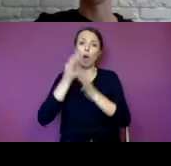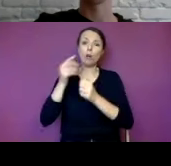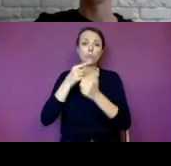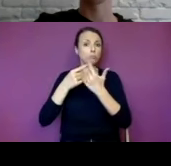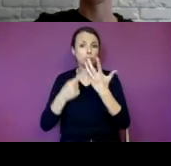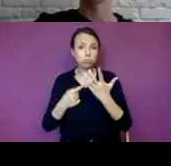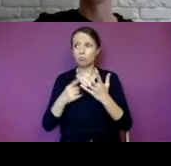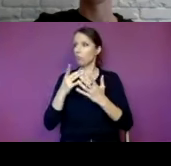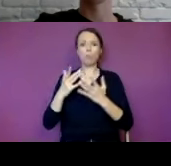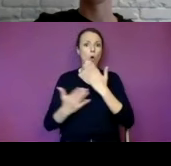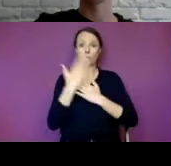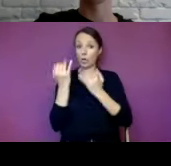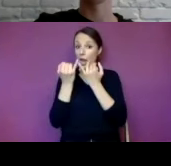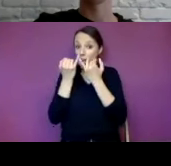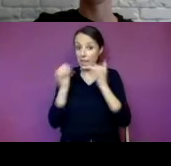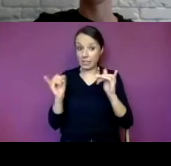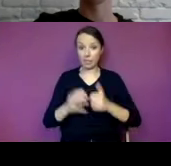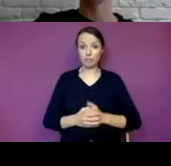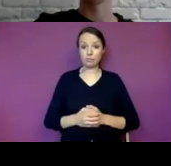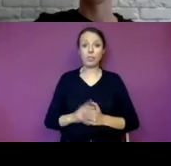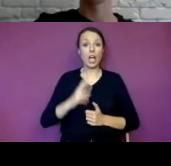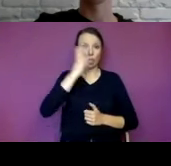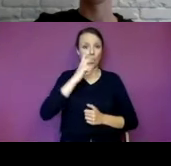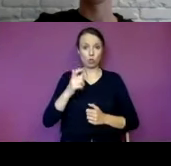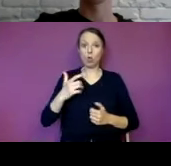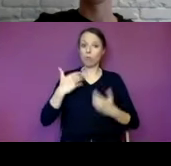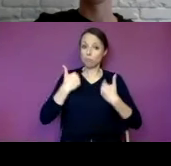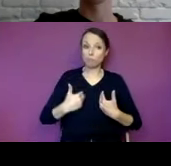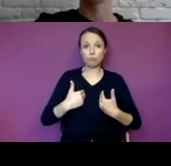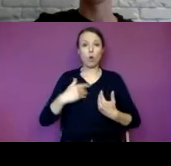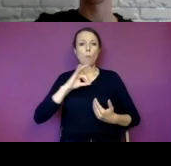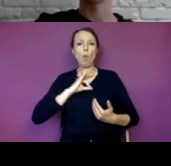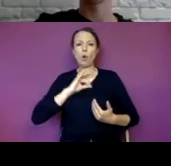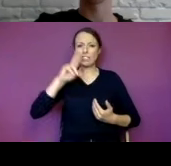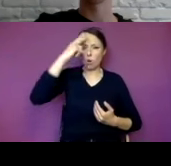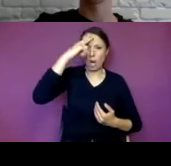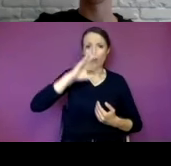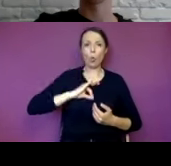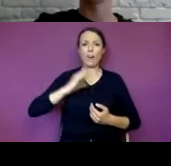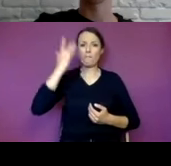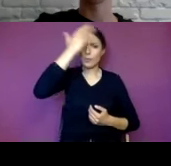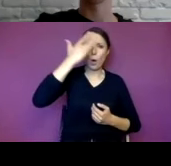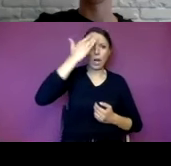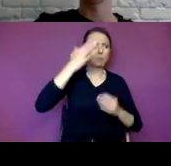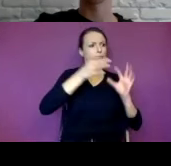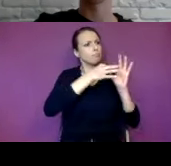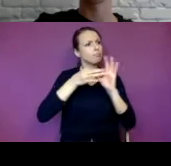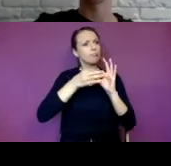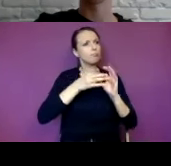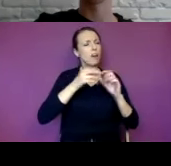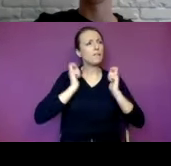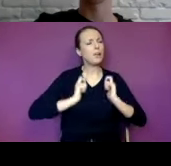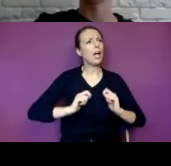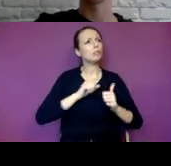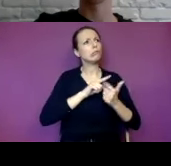mój stereotyp, czy moje wyobrażenie, moje imaginarium związane z wsią było też